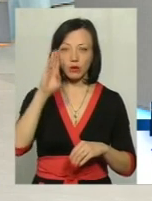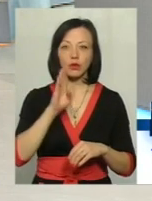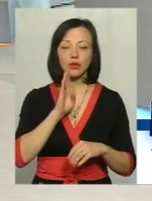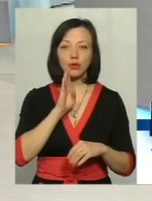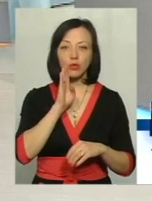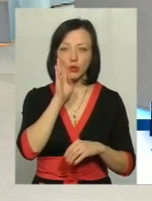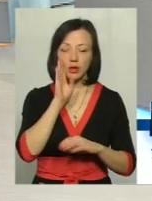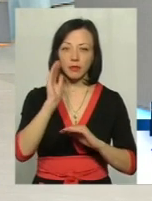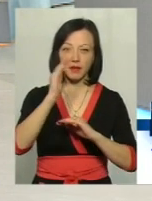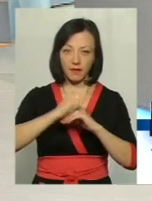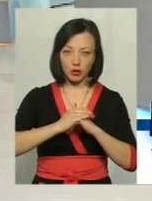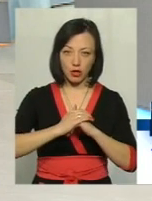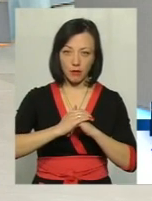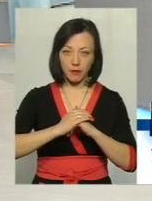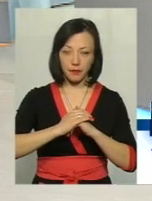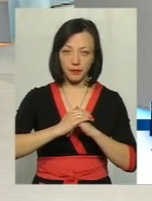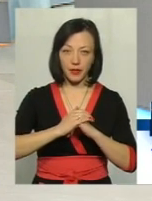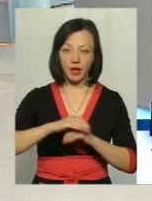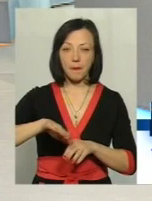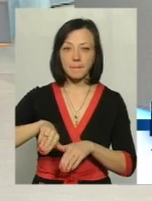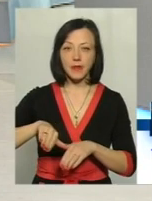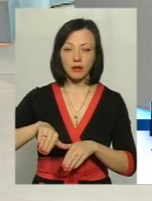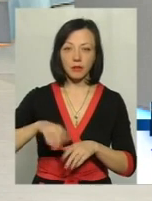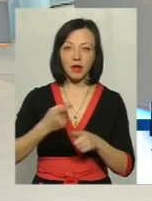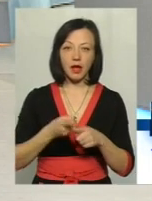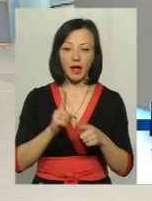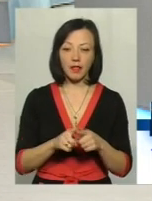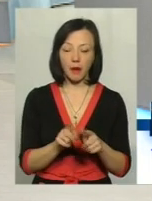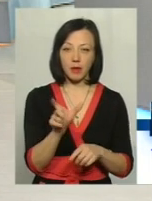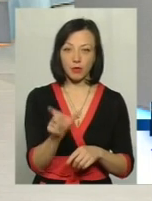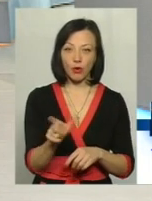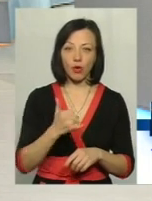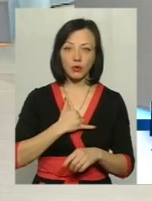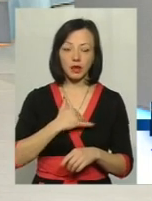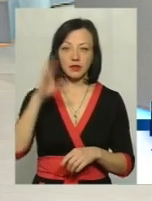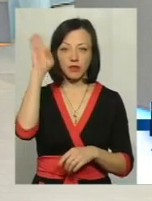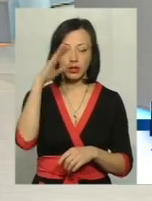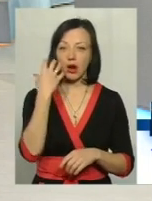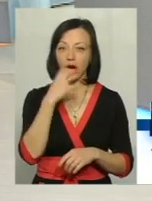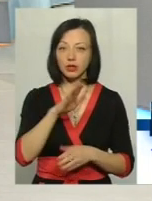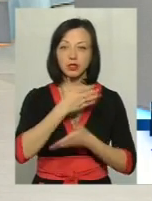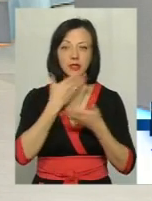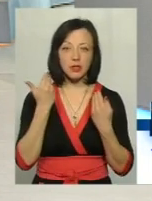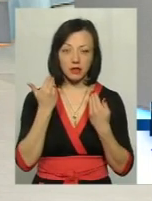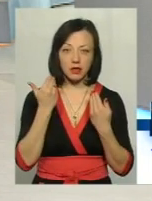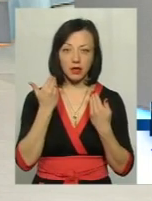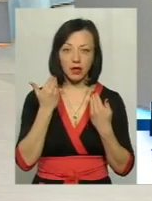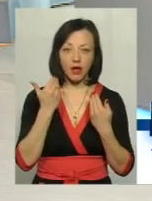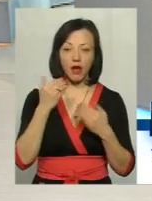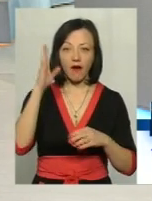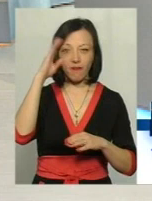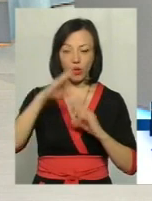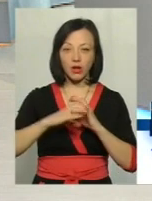і дає, так? Вот, потом этот промежуток у нас воды горячей нет.